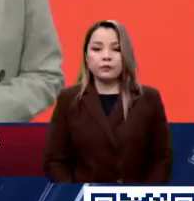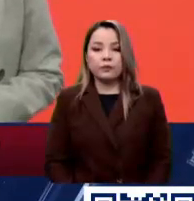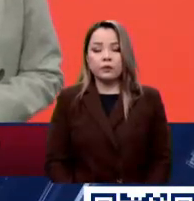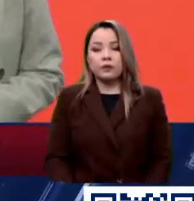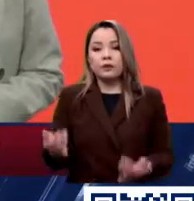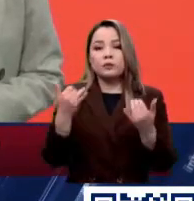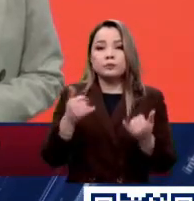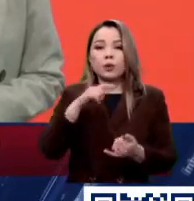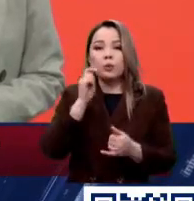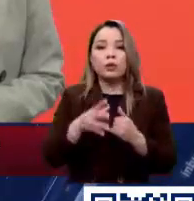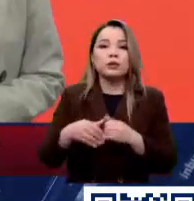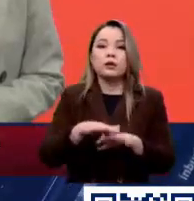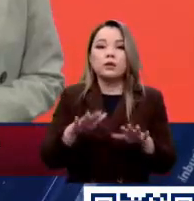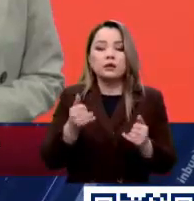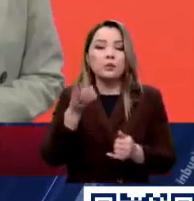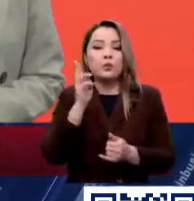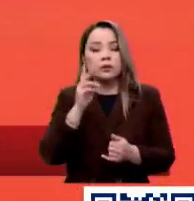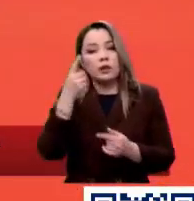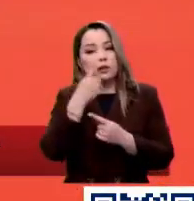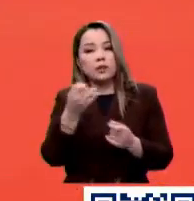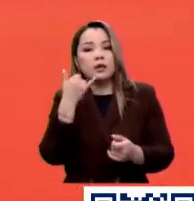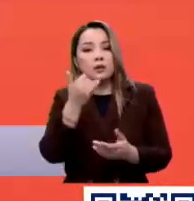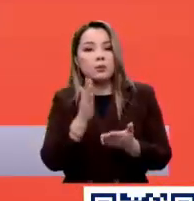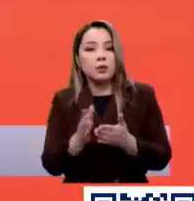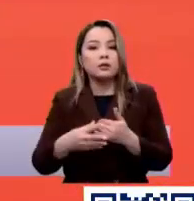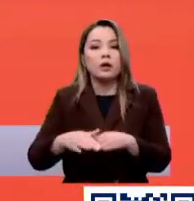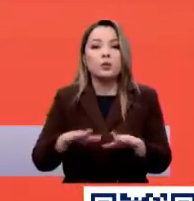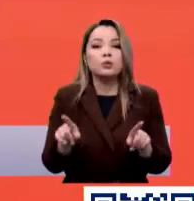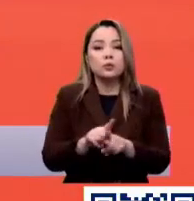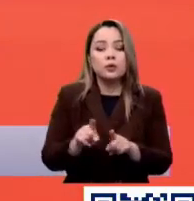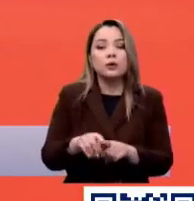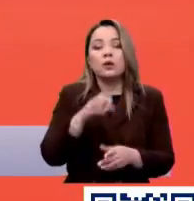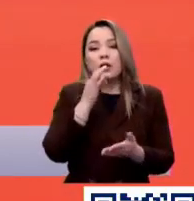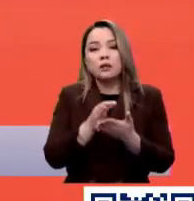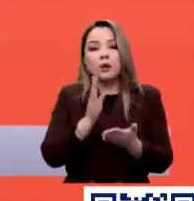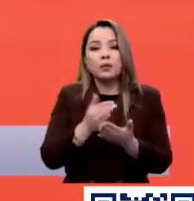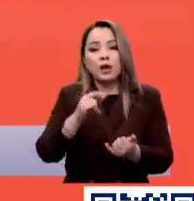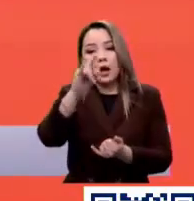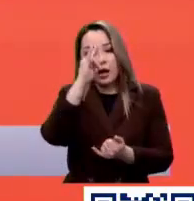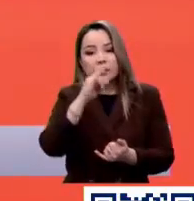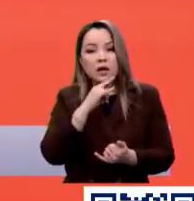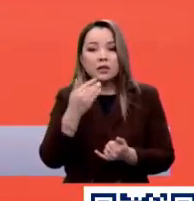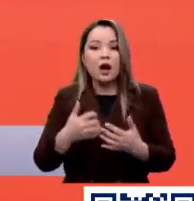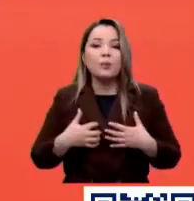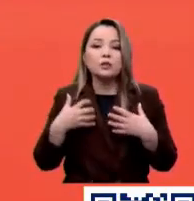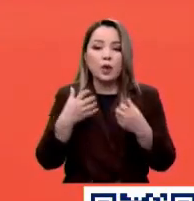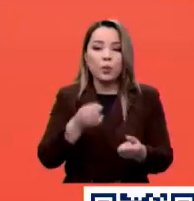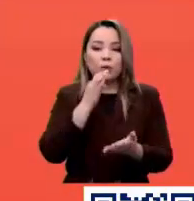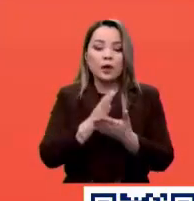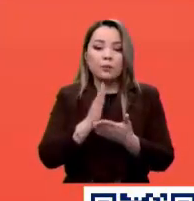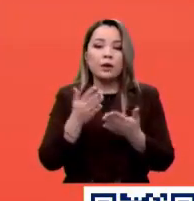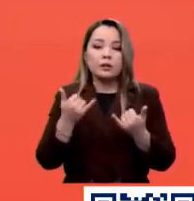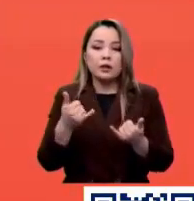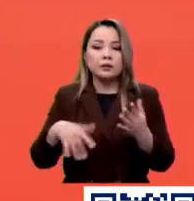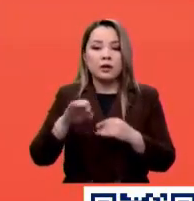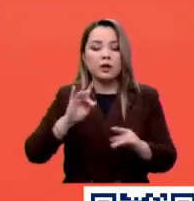Қайырбек, Украинадағы елшімізге хабарласып едік, жертөледе отырсақ та ішіп жеміміз бар, қазақстандықтар аман сау деді. Бірақ